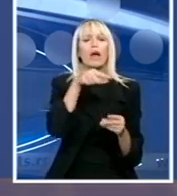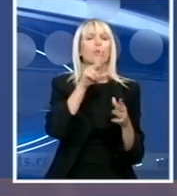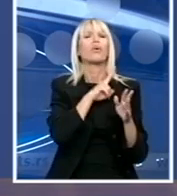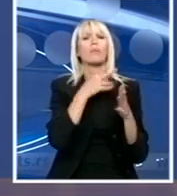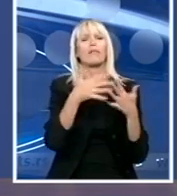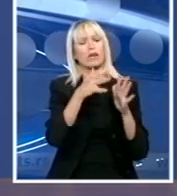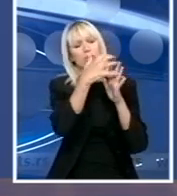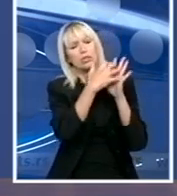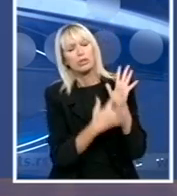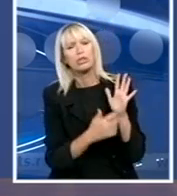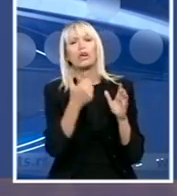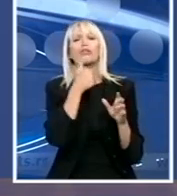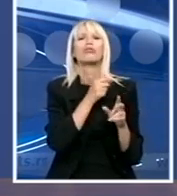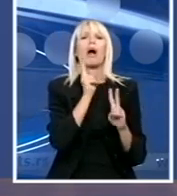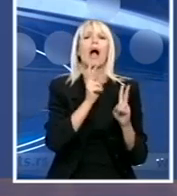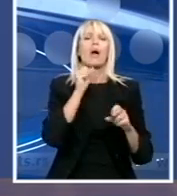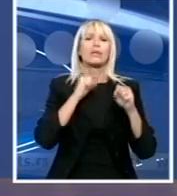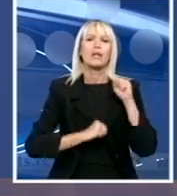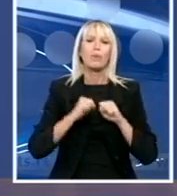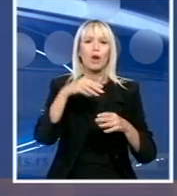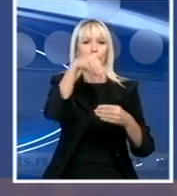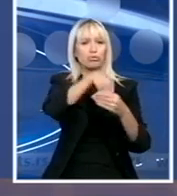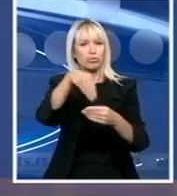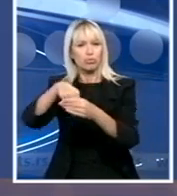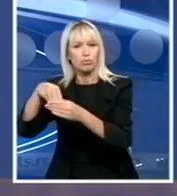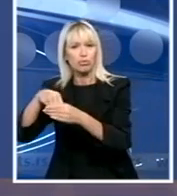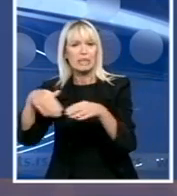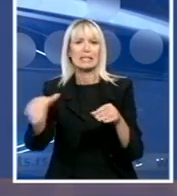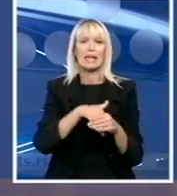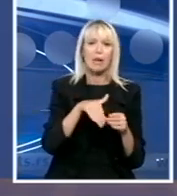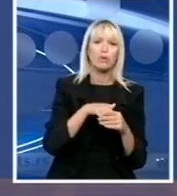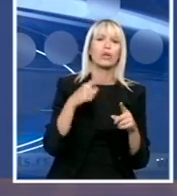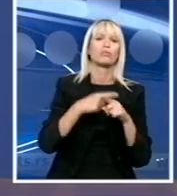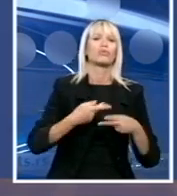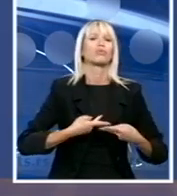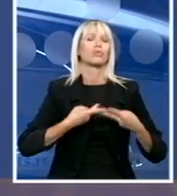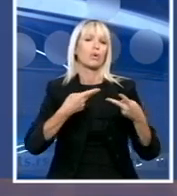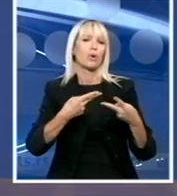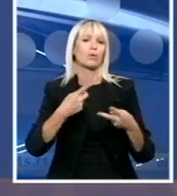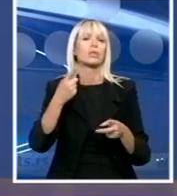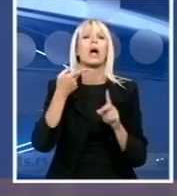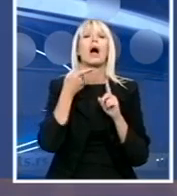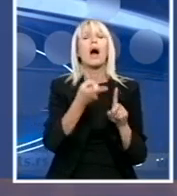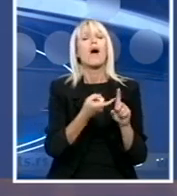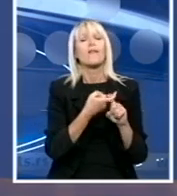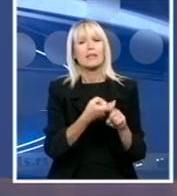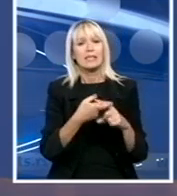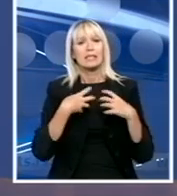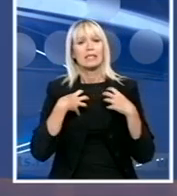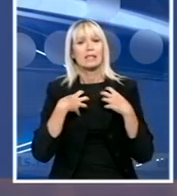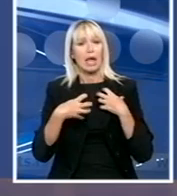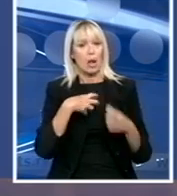i posetioce. Kada su u pitanju glumci, zbog prirode njihovog posla,